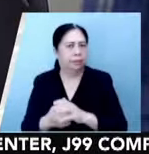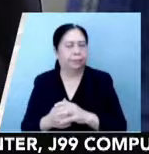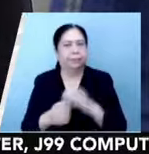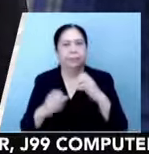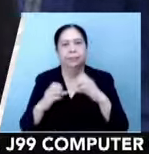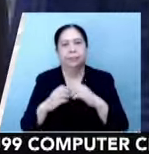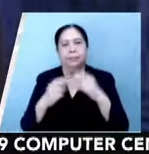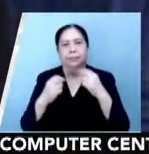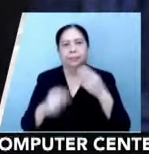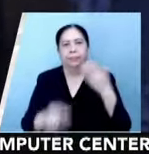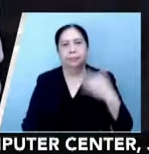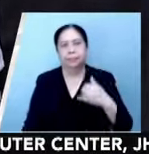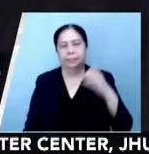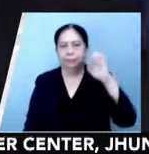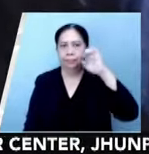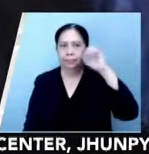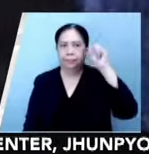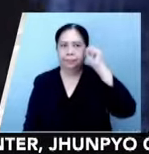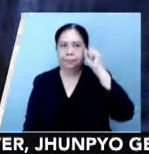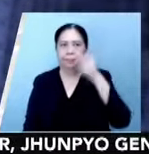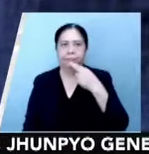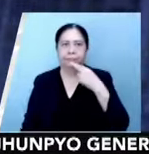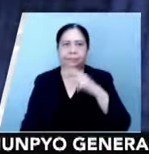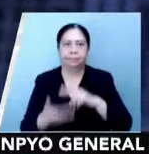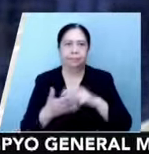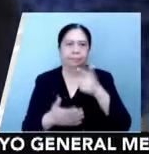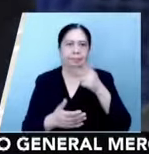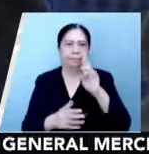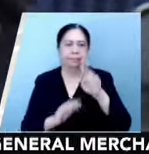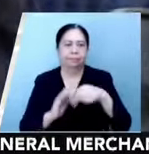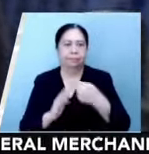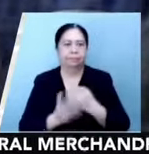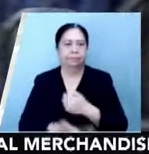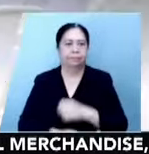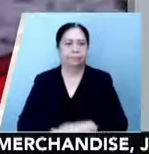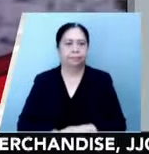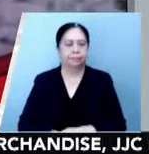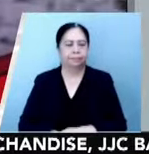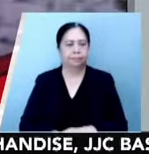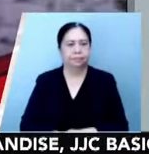News, Emil Sumangil, Nakatutok, 24 Horas.